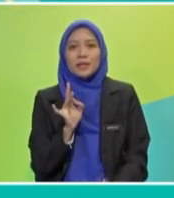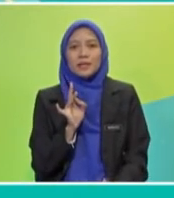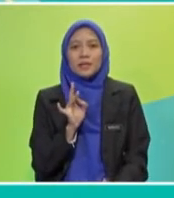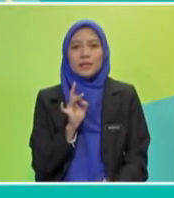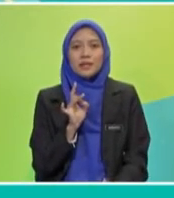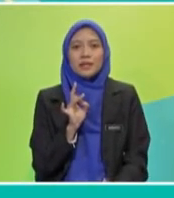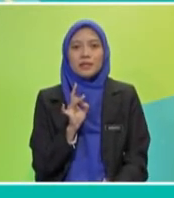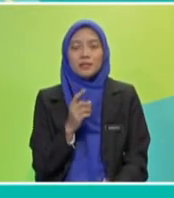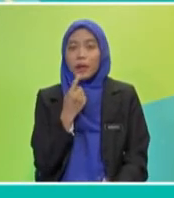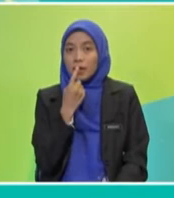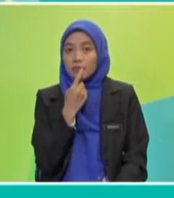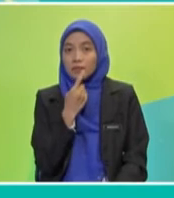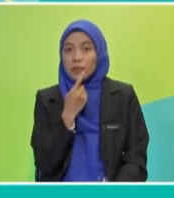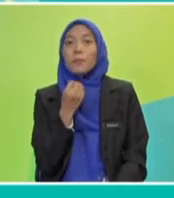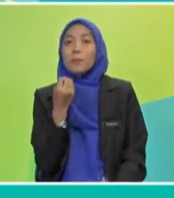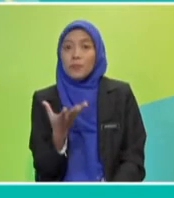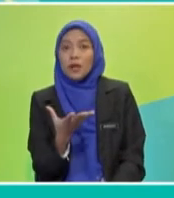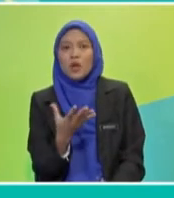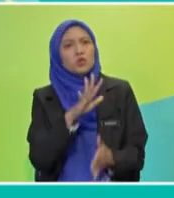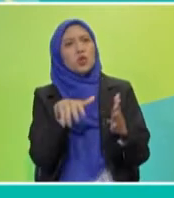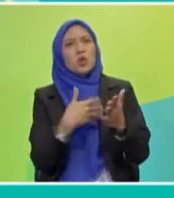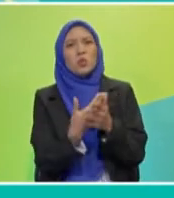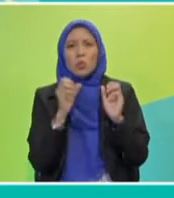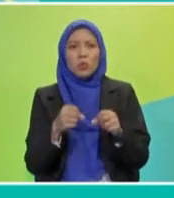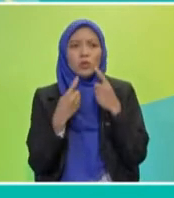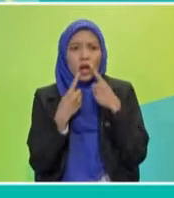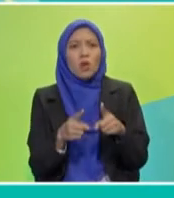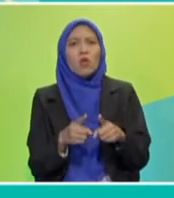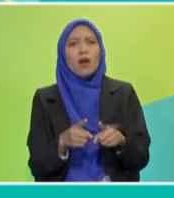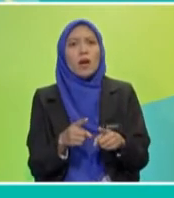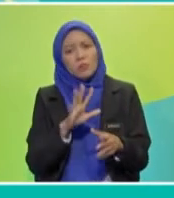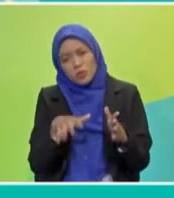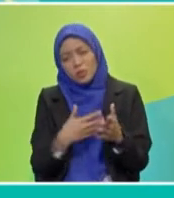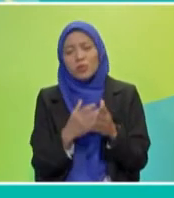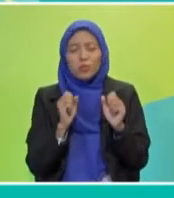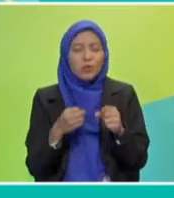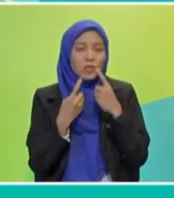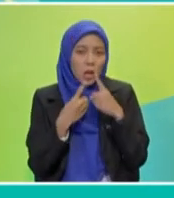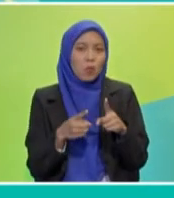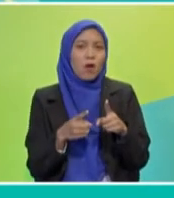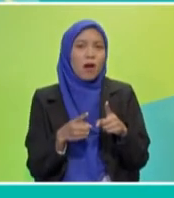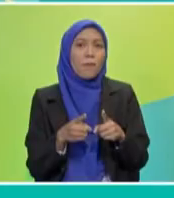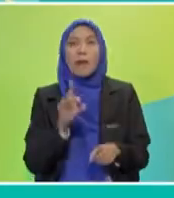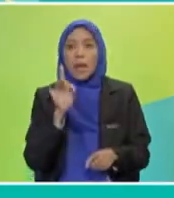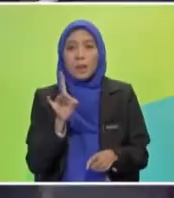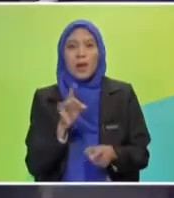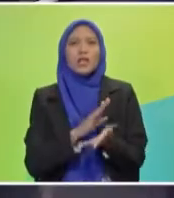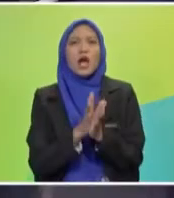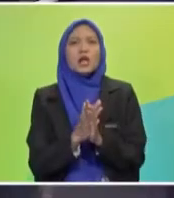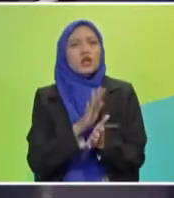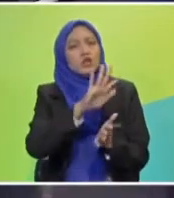Okey, berapa jawapannya? Semua dapat jawab lah cikgu. 8. Jadi semua dapat jawab Kak Nisa. Yeah. Jadi kita berikan ganjaran